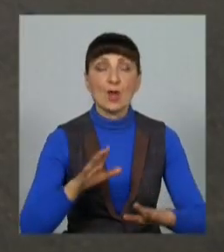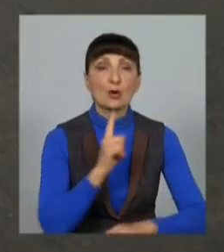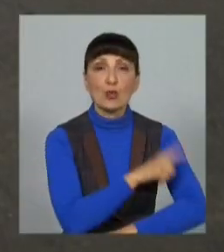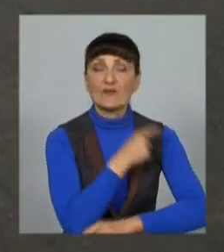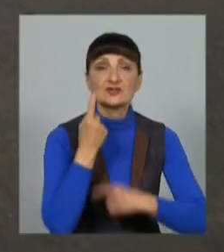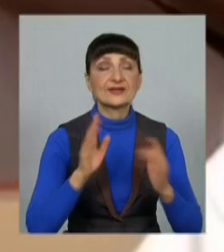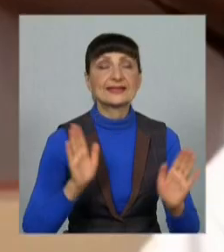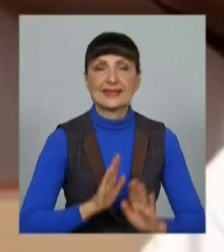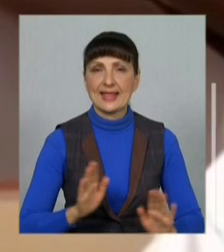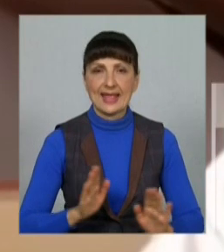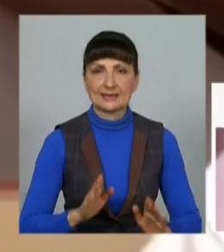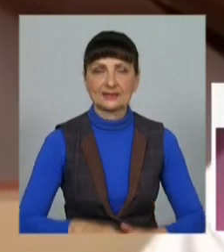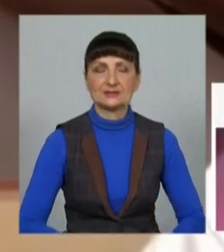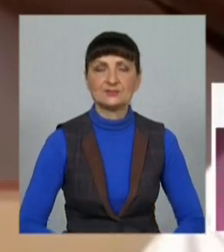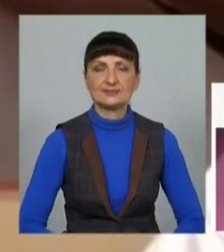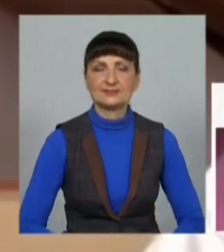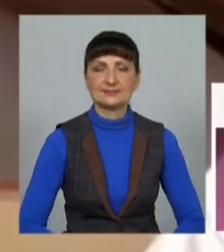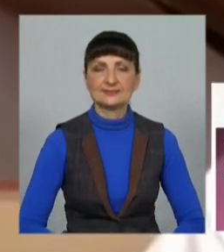говорят об обратном.